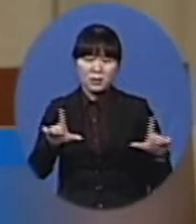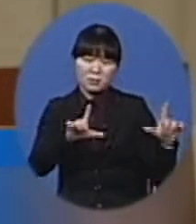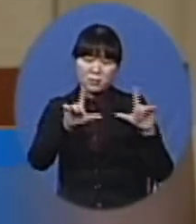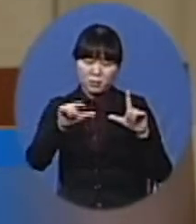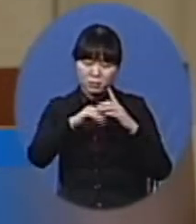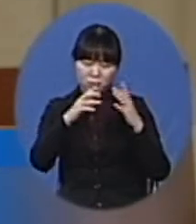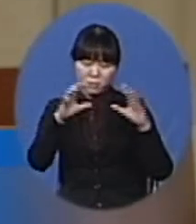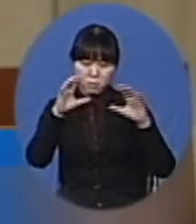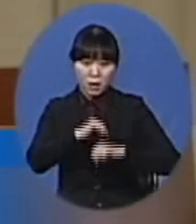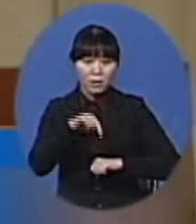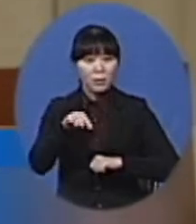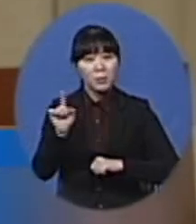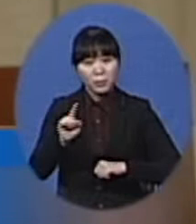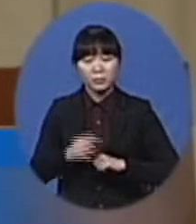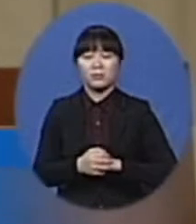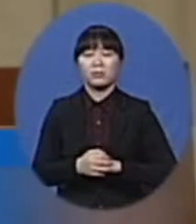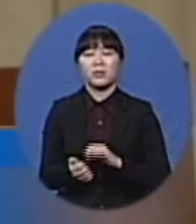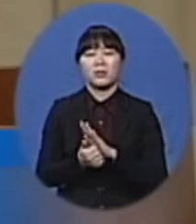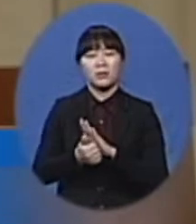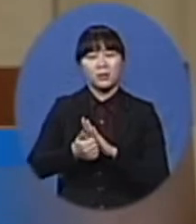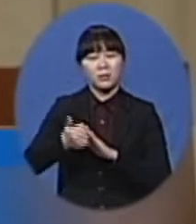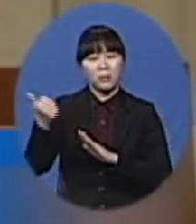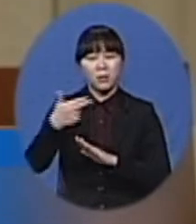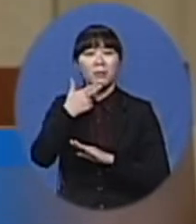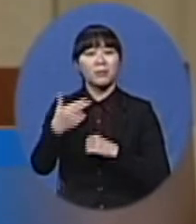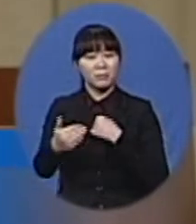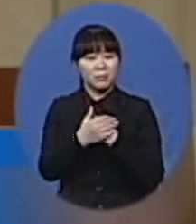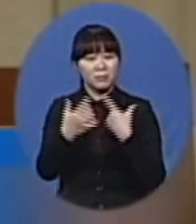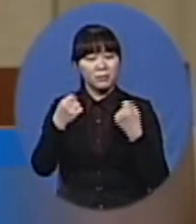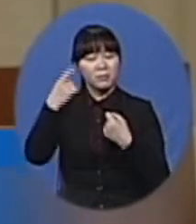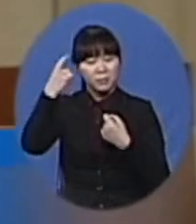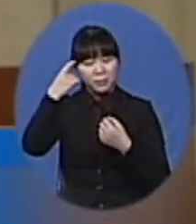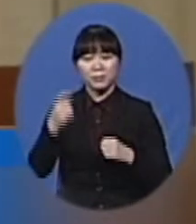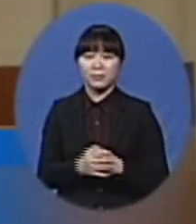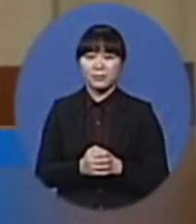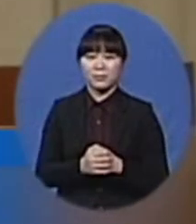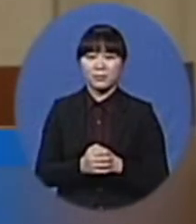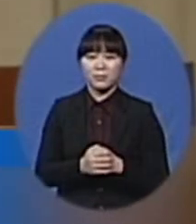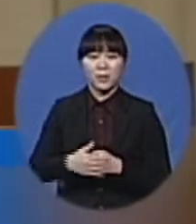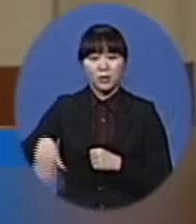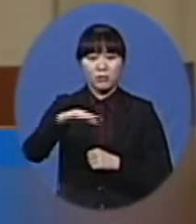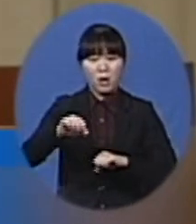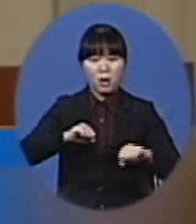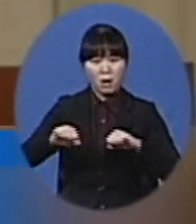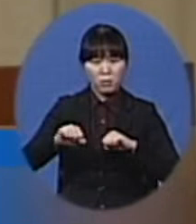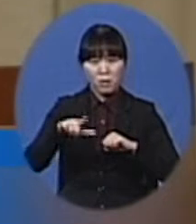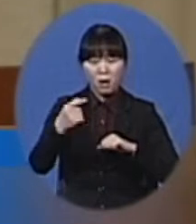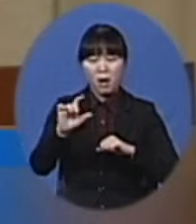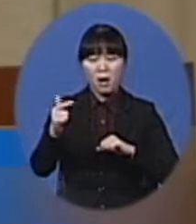이렇게 삶이 파탄 나는 것은 희망을 가지지 못하기 때문이라고 생각을 합니다. 우리의 행동이 그렇지